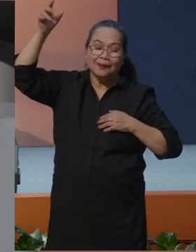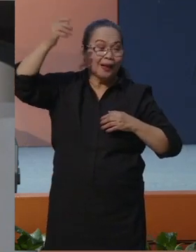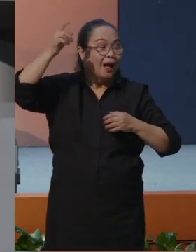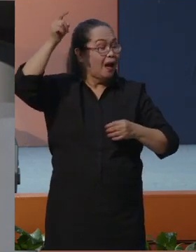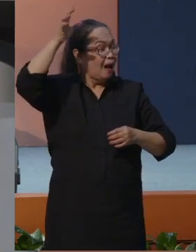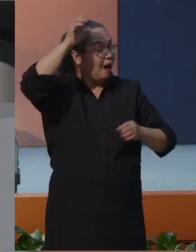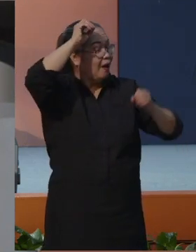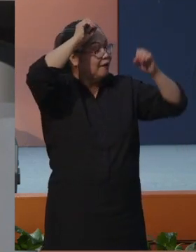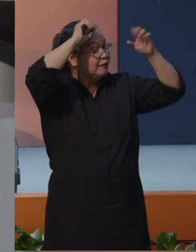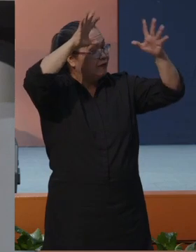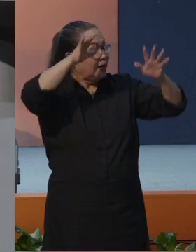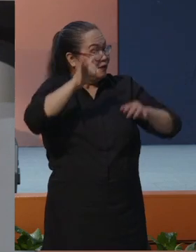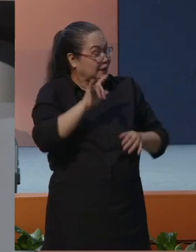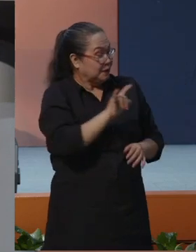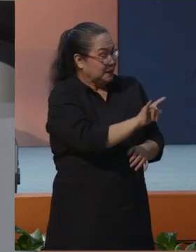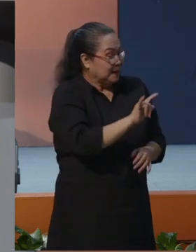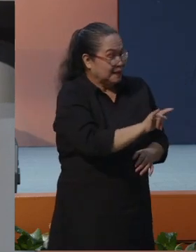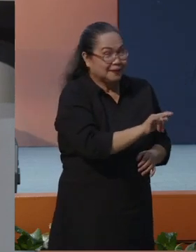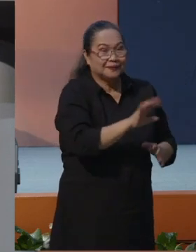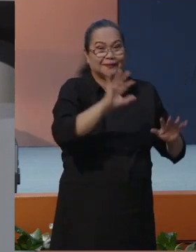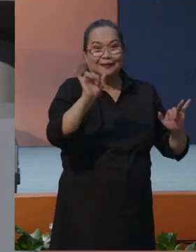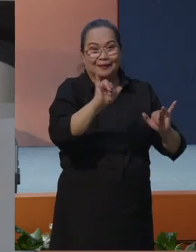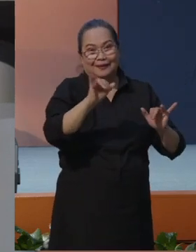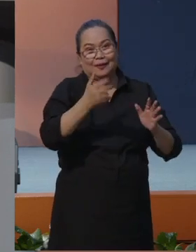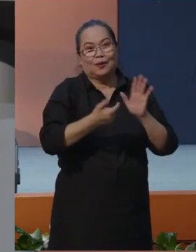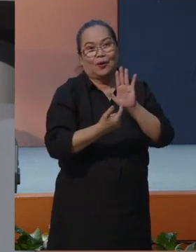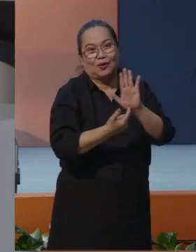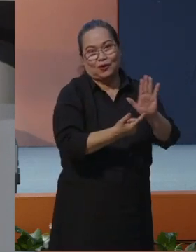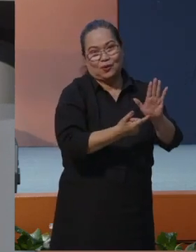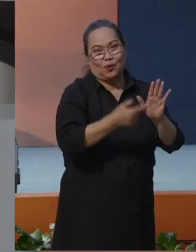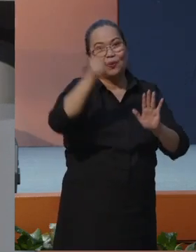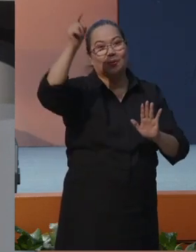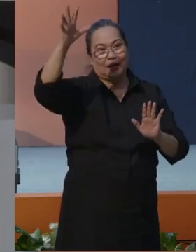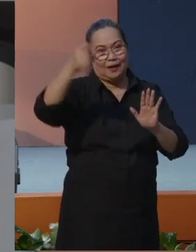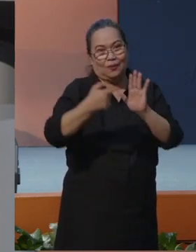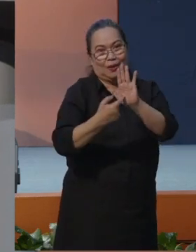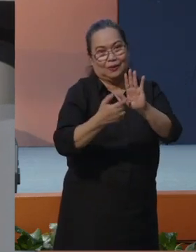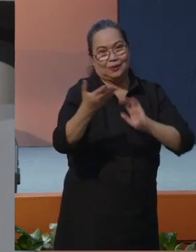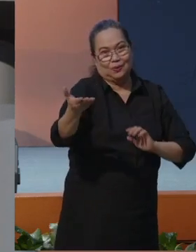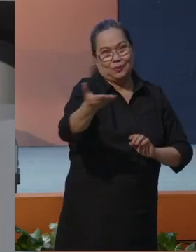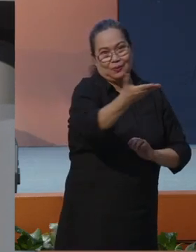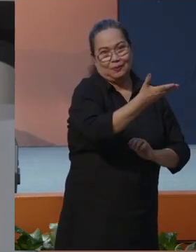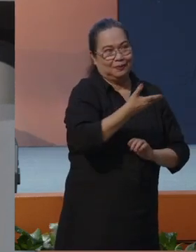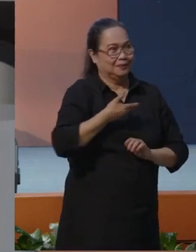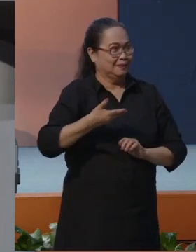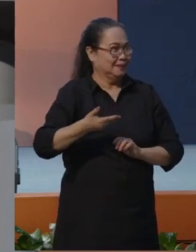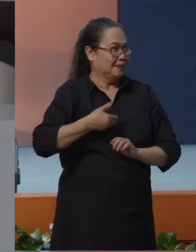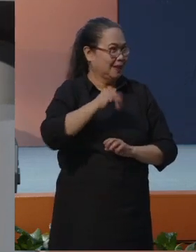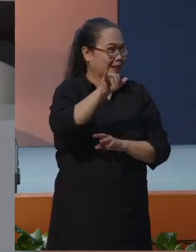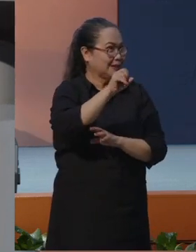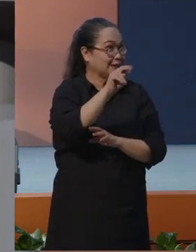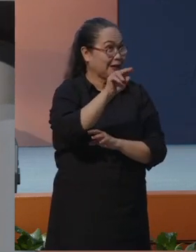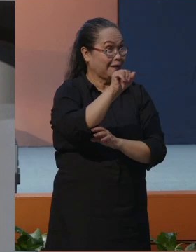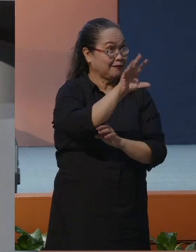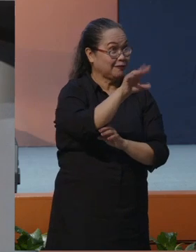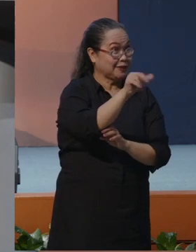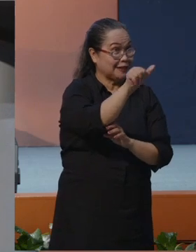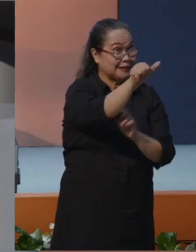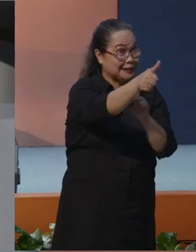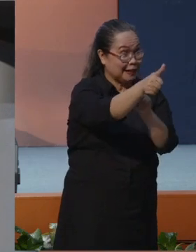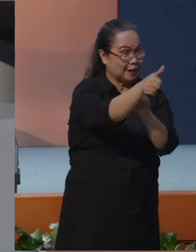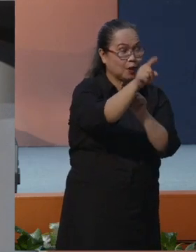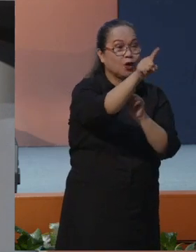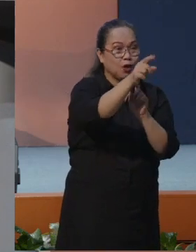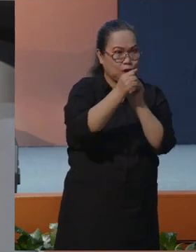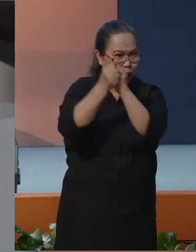my Father, and I will love him and manifest myself to him. John 15:10,